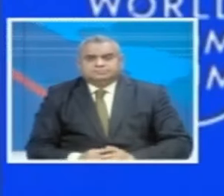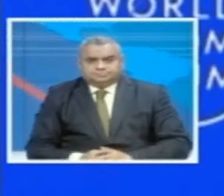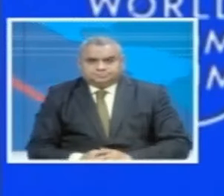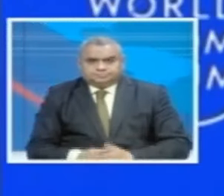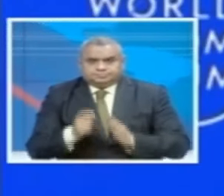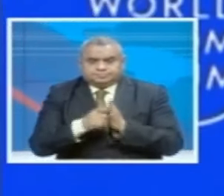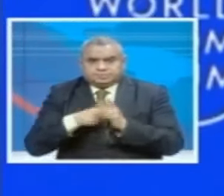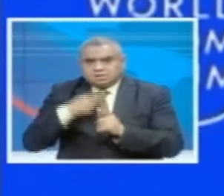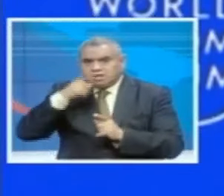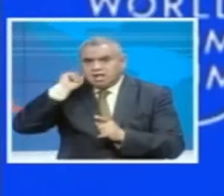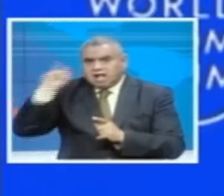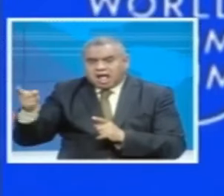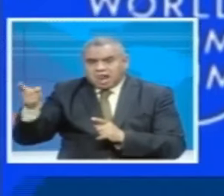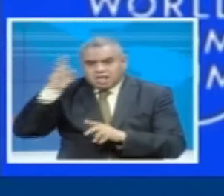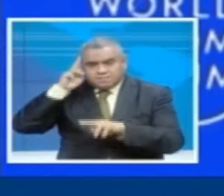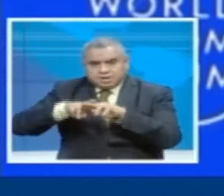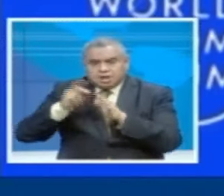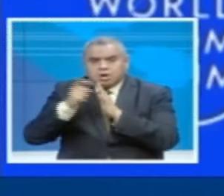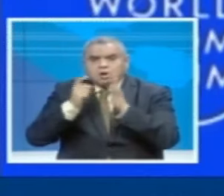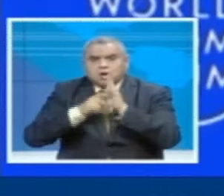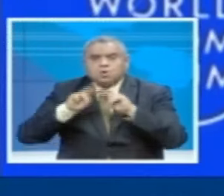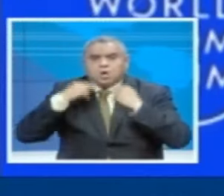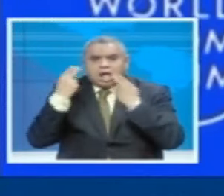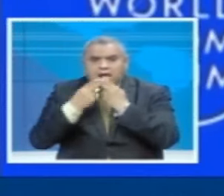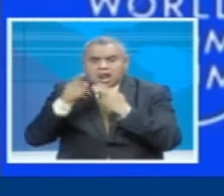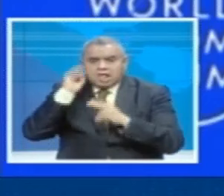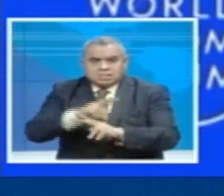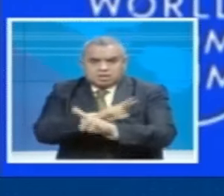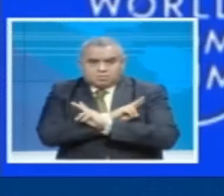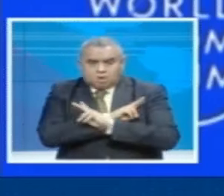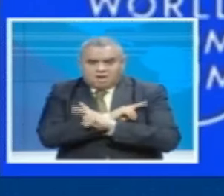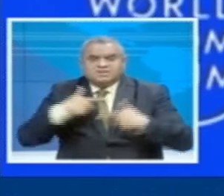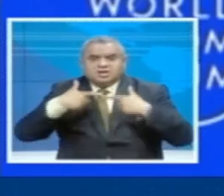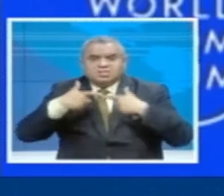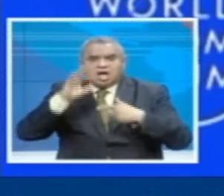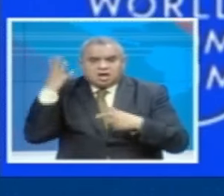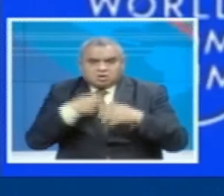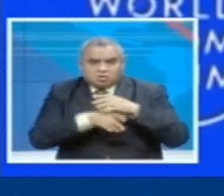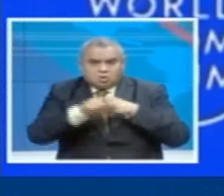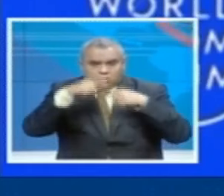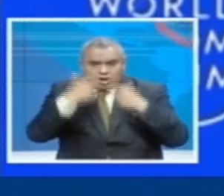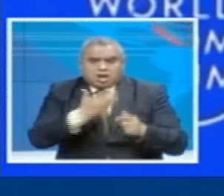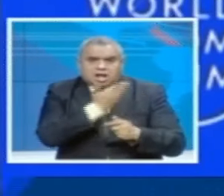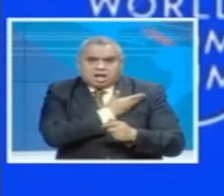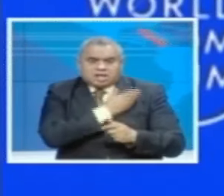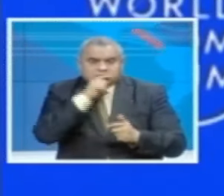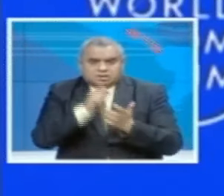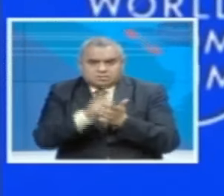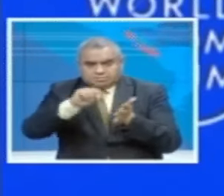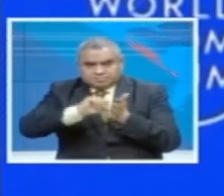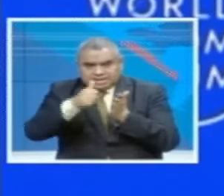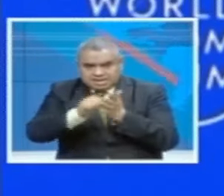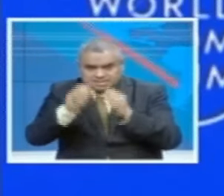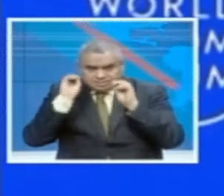نطالب إسرائيل باحترام القانون الإنساني الدولي وتنفيذ وقف فوري لإطلاق النار في غزة، وأود التأكيد مجددا على